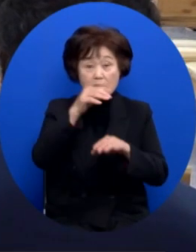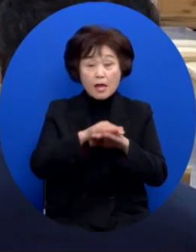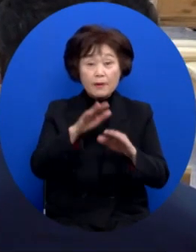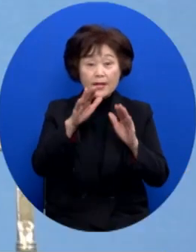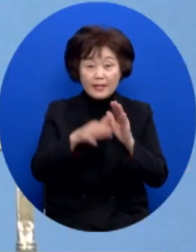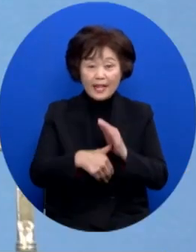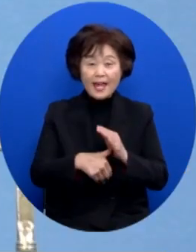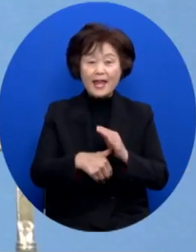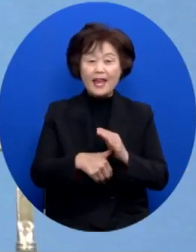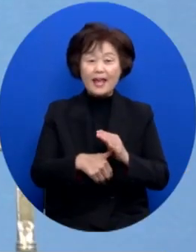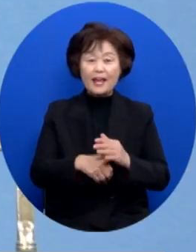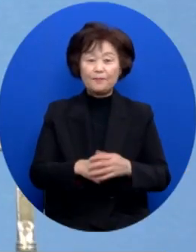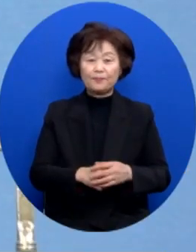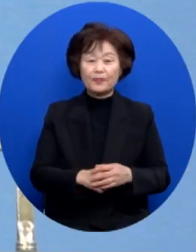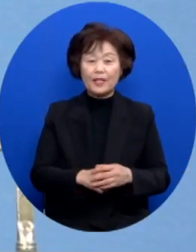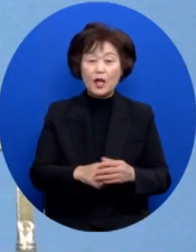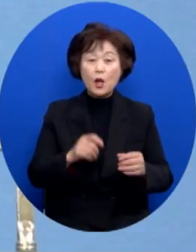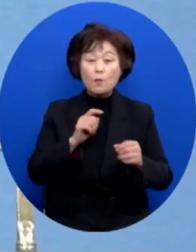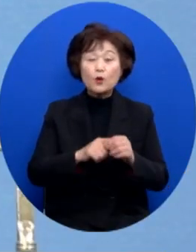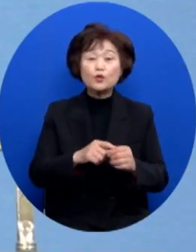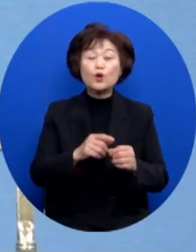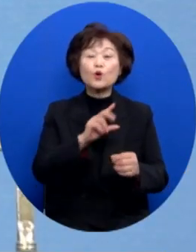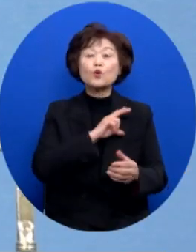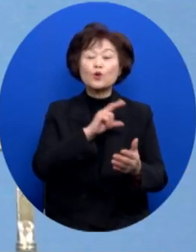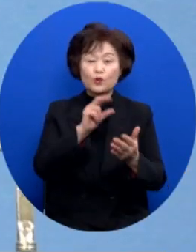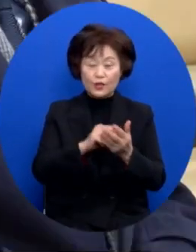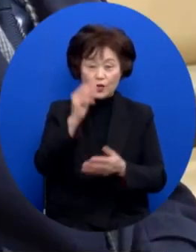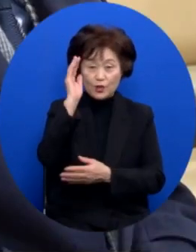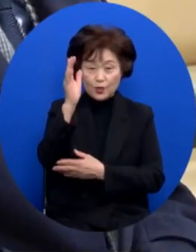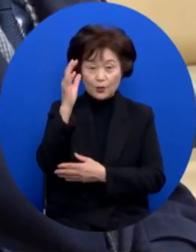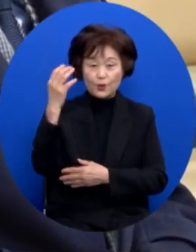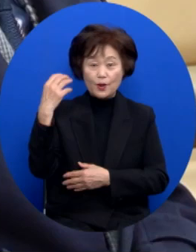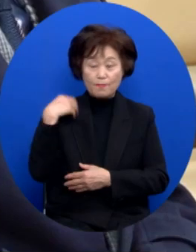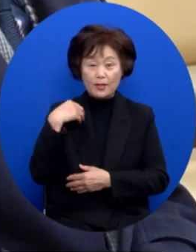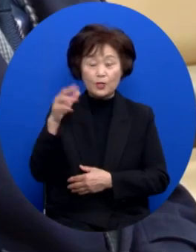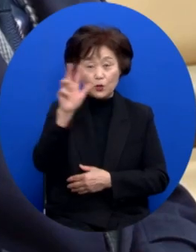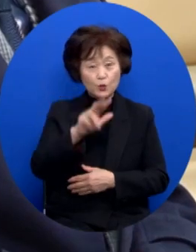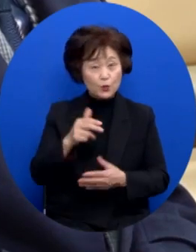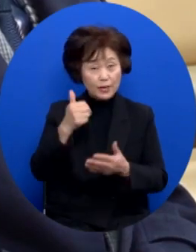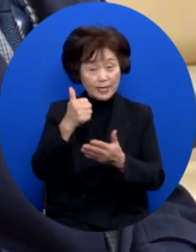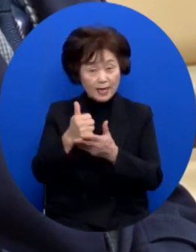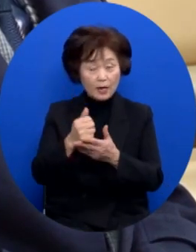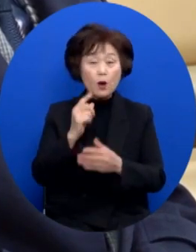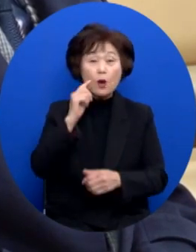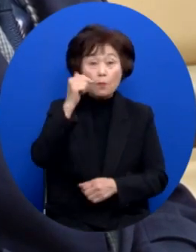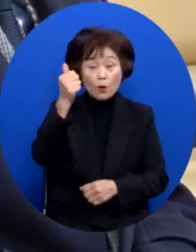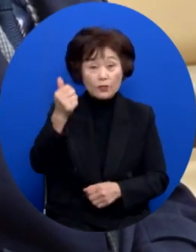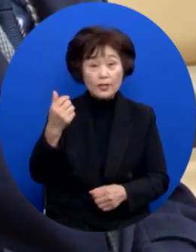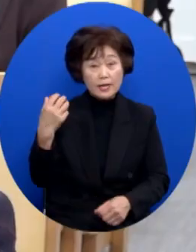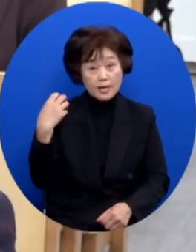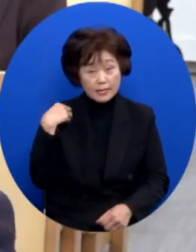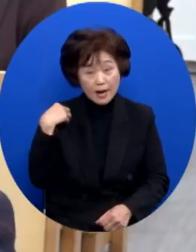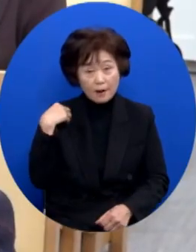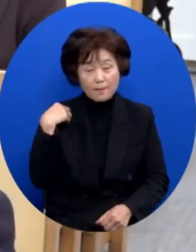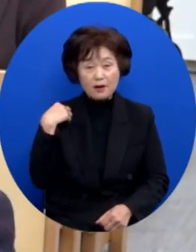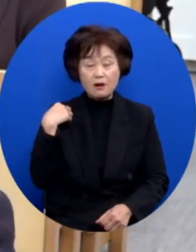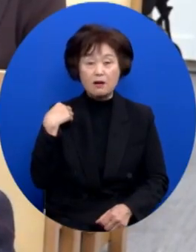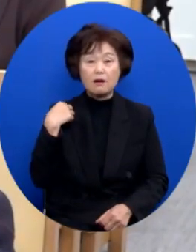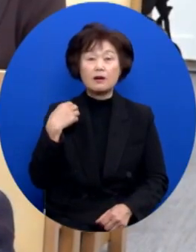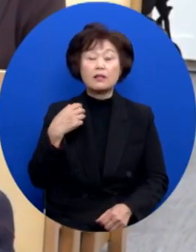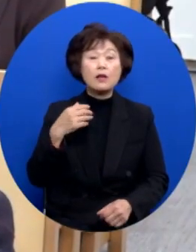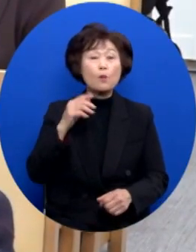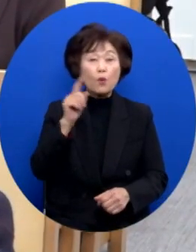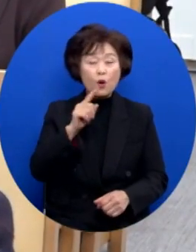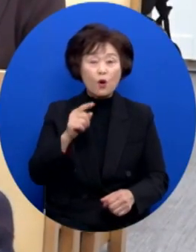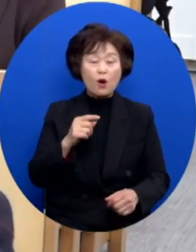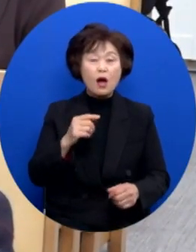예배에서 주의 종을 택한 목적을 주제로 설교를 전한 전태식 총회장은 목사의 사명은 내게 맡긴 양들을 잘